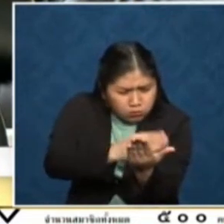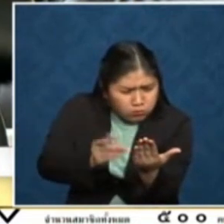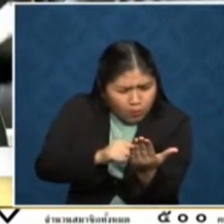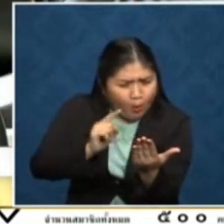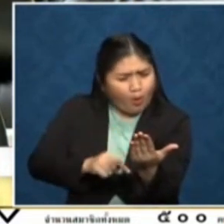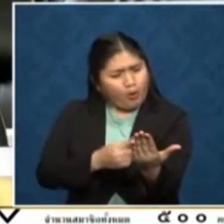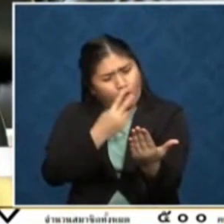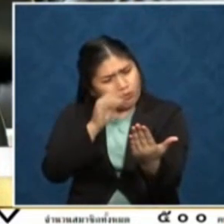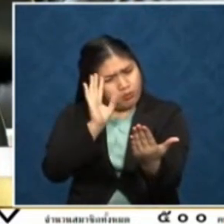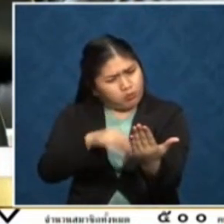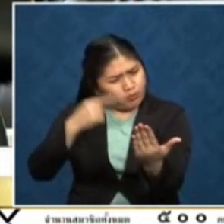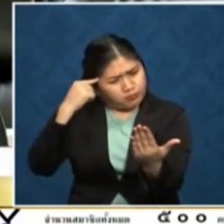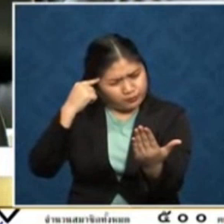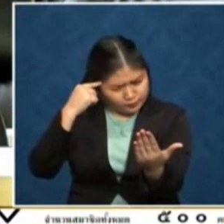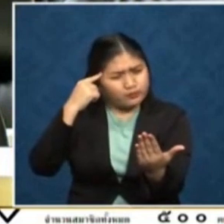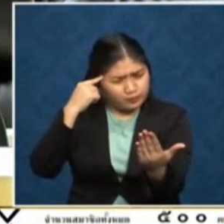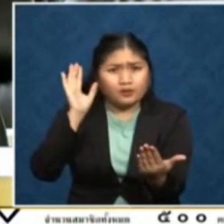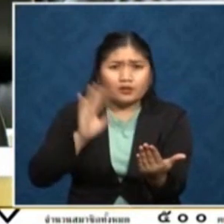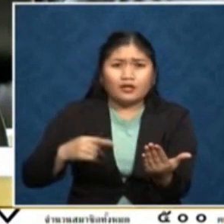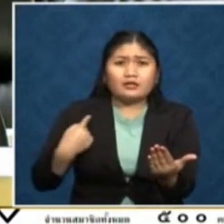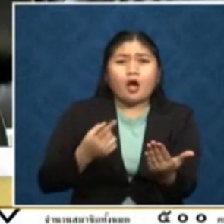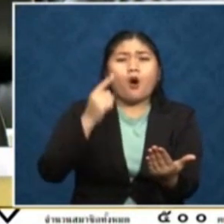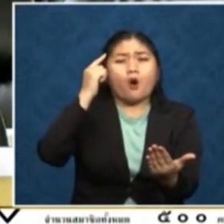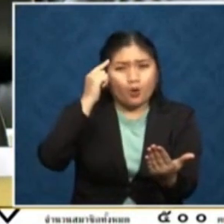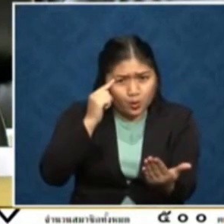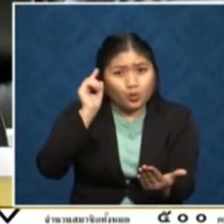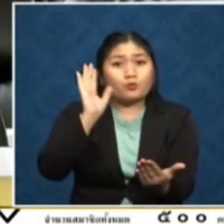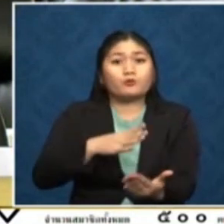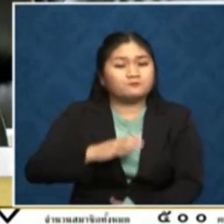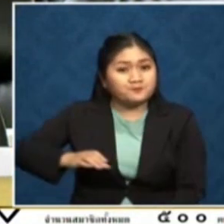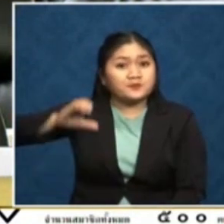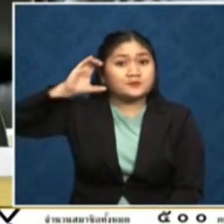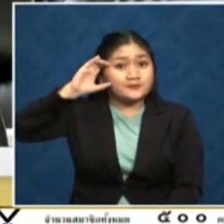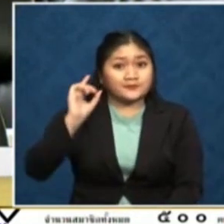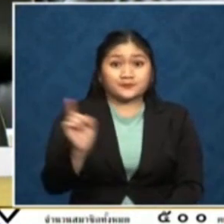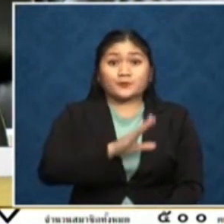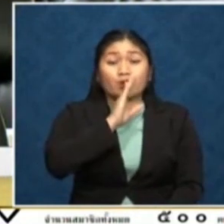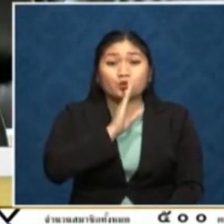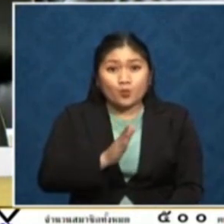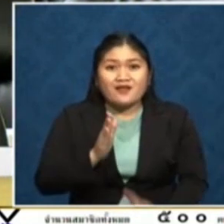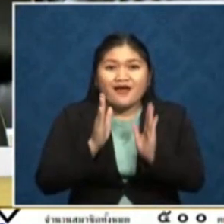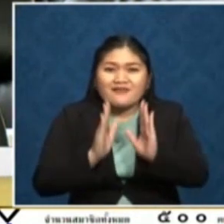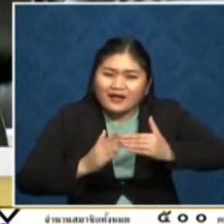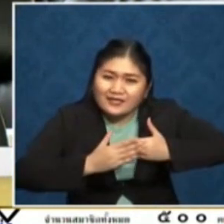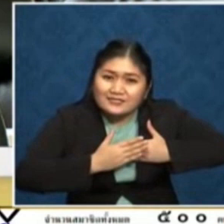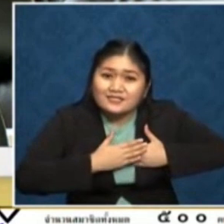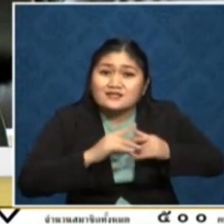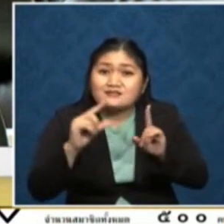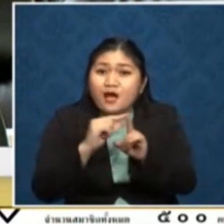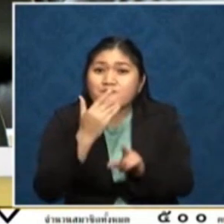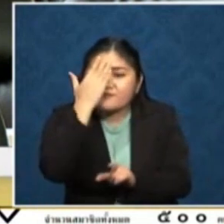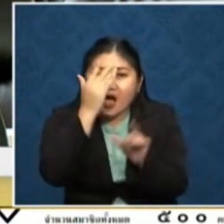างนี้ทุกฉบับผมนั่งอ่านตั้งแต่เช้านะฮะผมว่าจะไม่ได้อภิปรายผมอ่านไปอ่านมามันก็ทำให้ผม